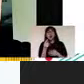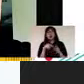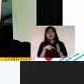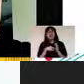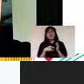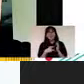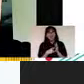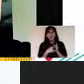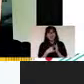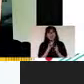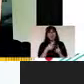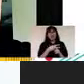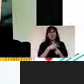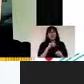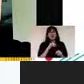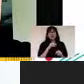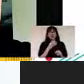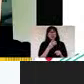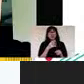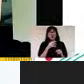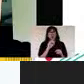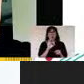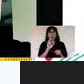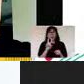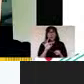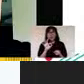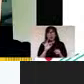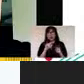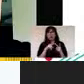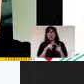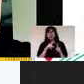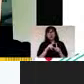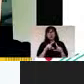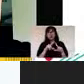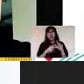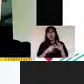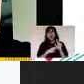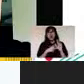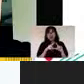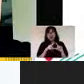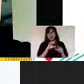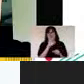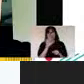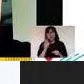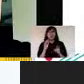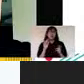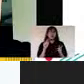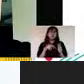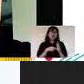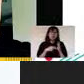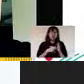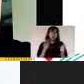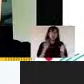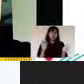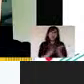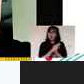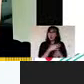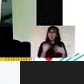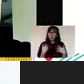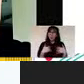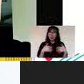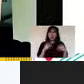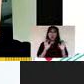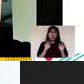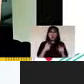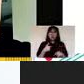juga sekali lagi di satu sisi ini sebetulnya menunjukkan potensi yang sangat luar biasa, yang saya termasuk orang yang yakin